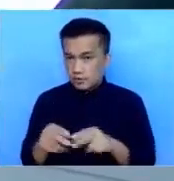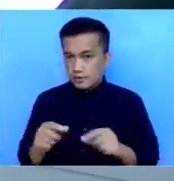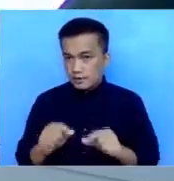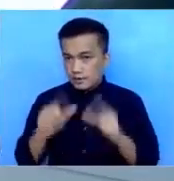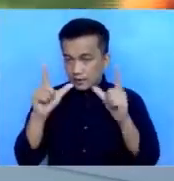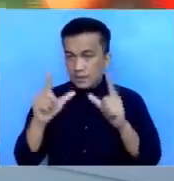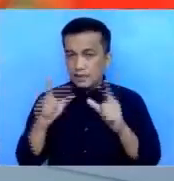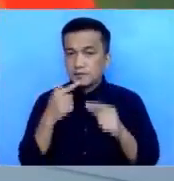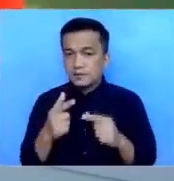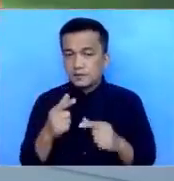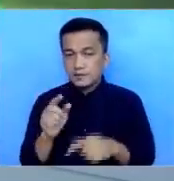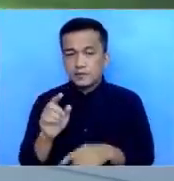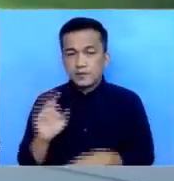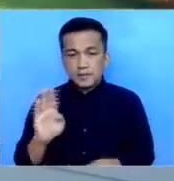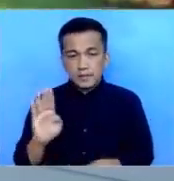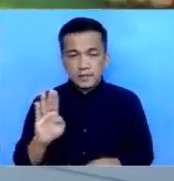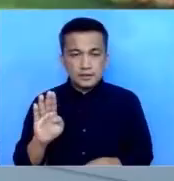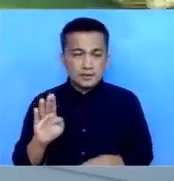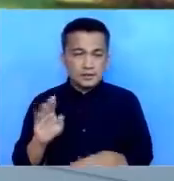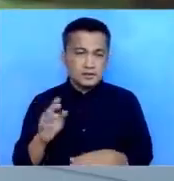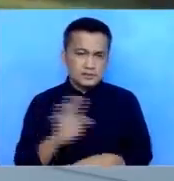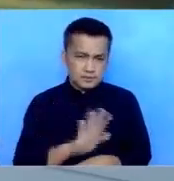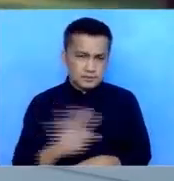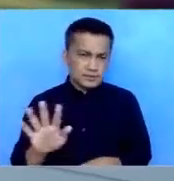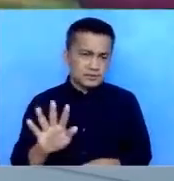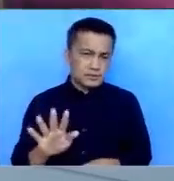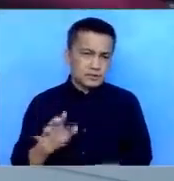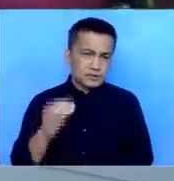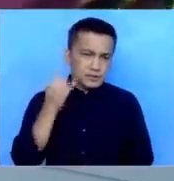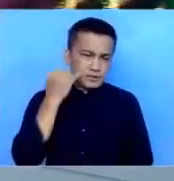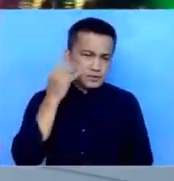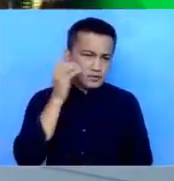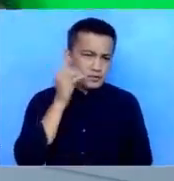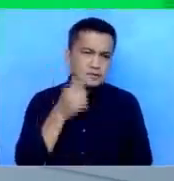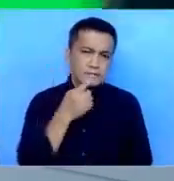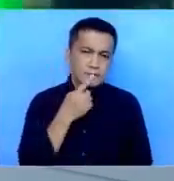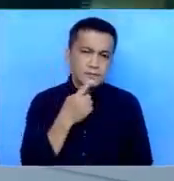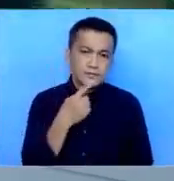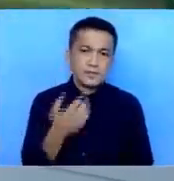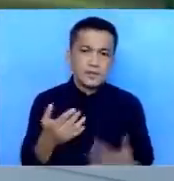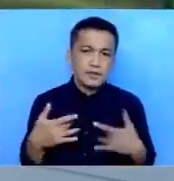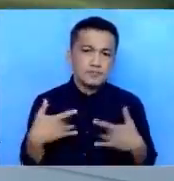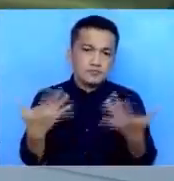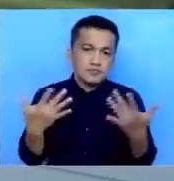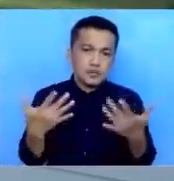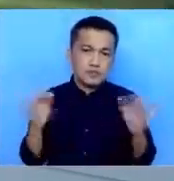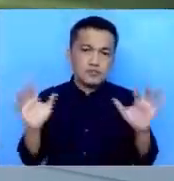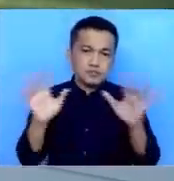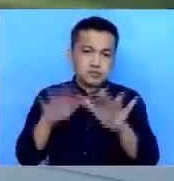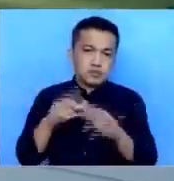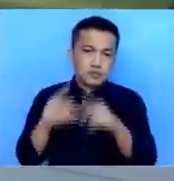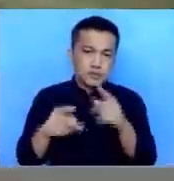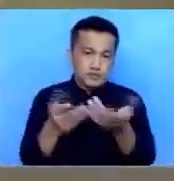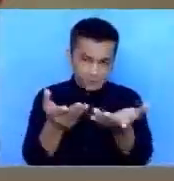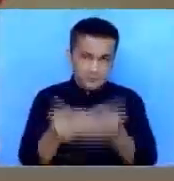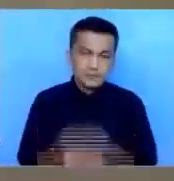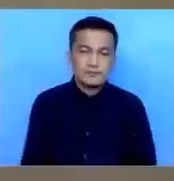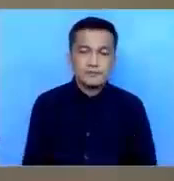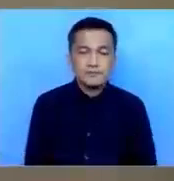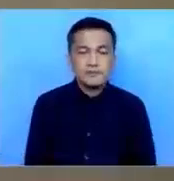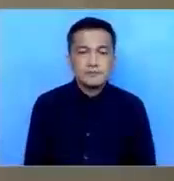front line ng balitang yan, si Jenny Dongon. Jenny, kumusta ang pagdagsa ng mga tao dyan?